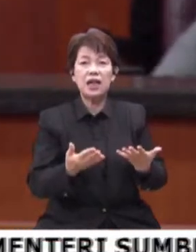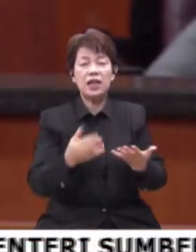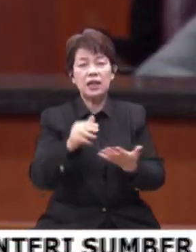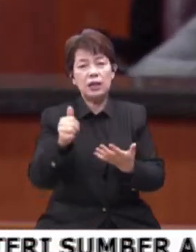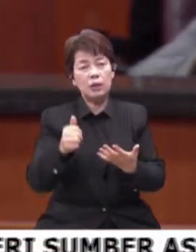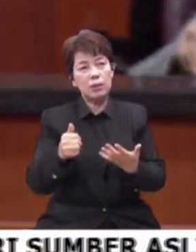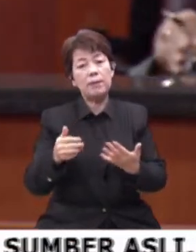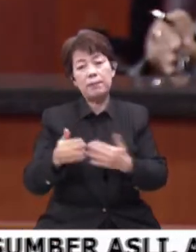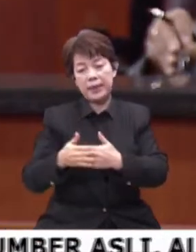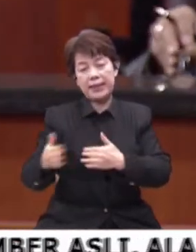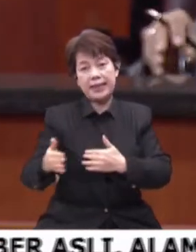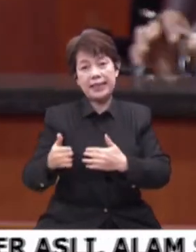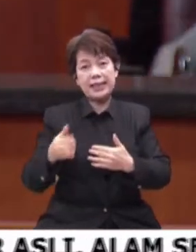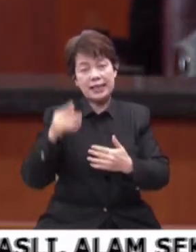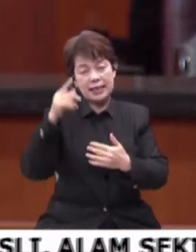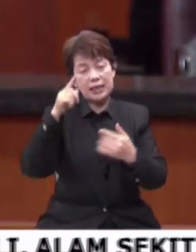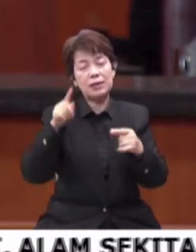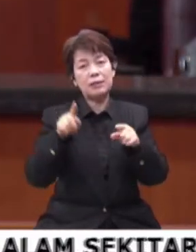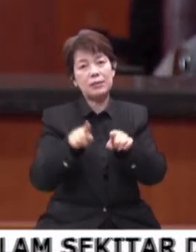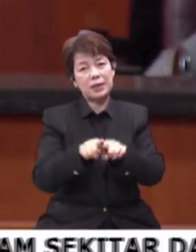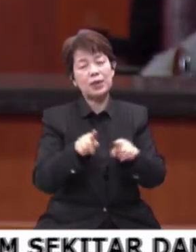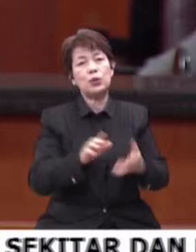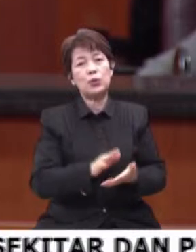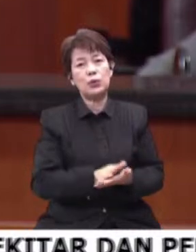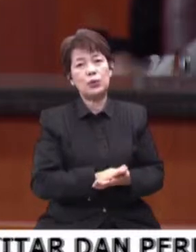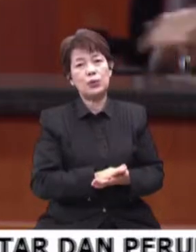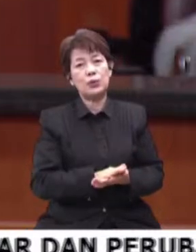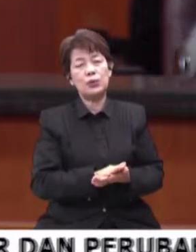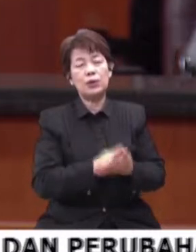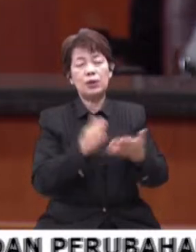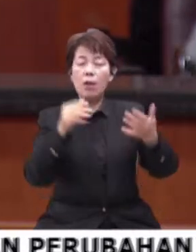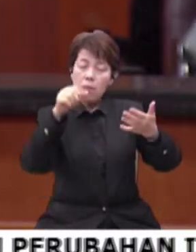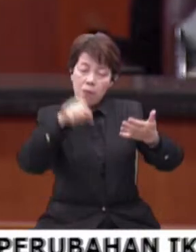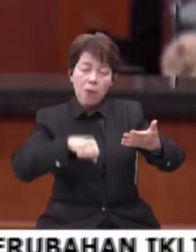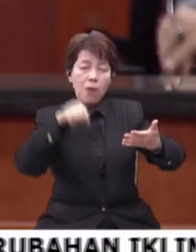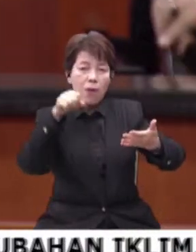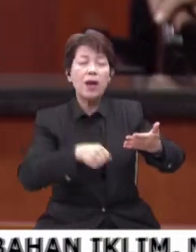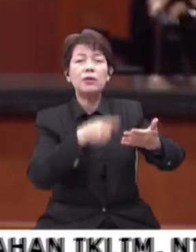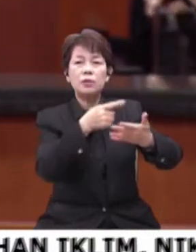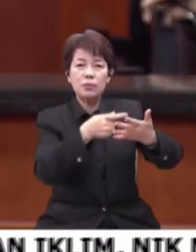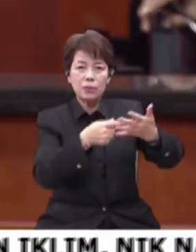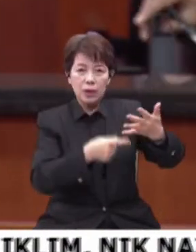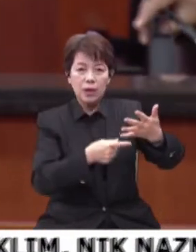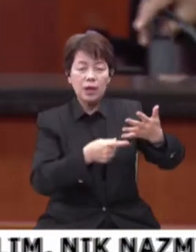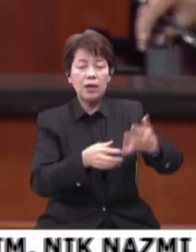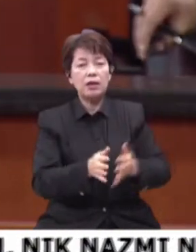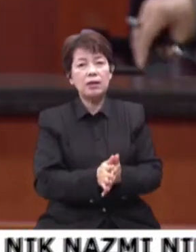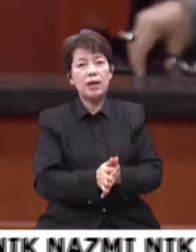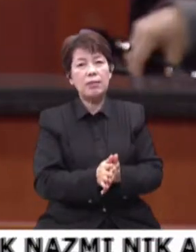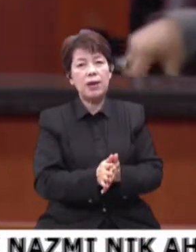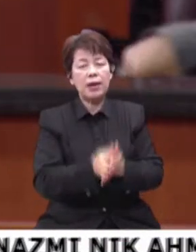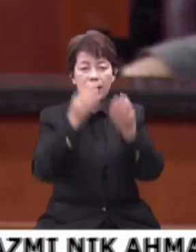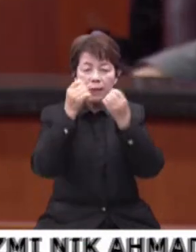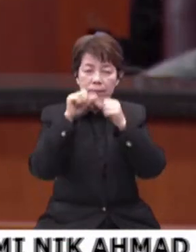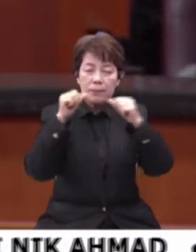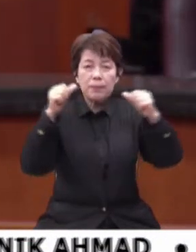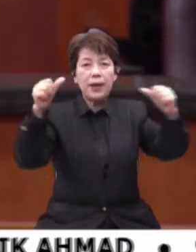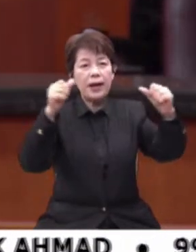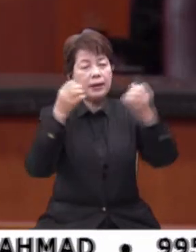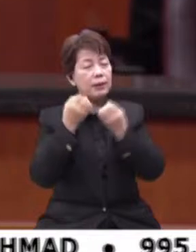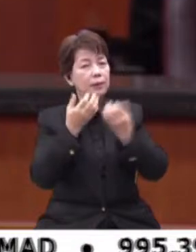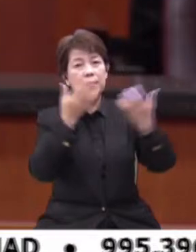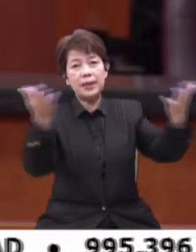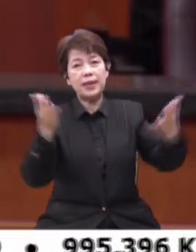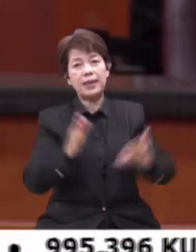agreement dan semua nih boleh di ketahui oleh umum dan sudah diketahui oleh